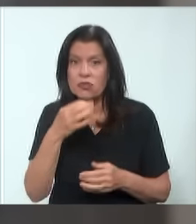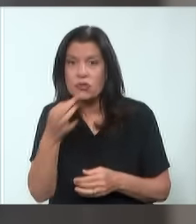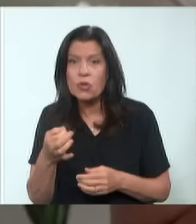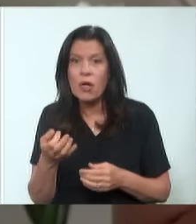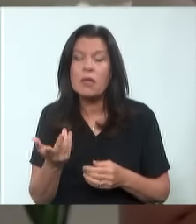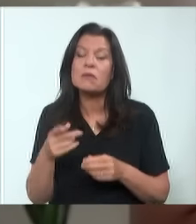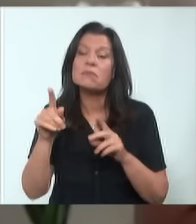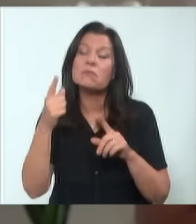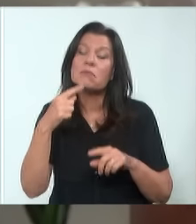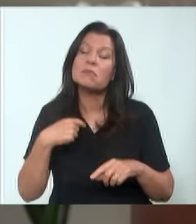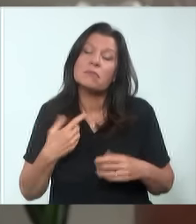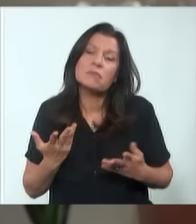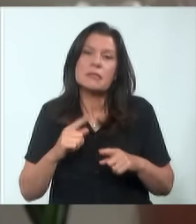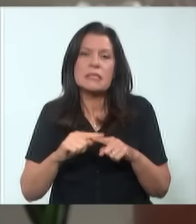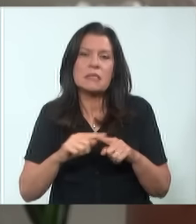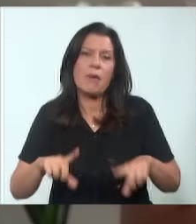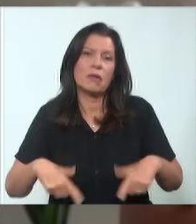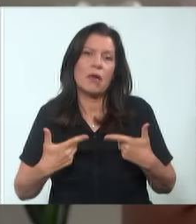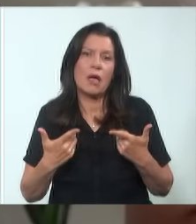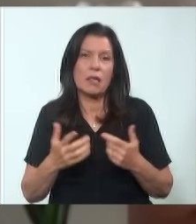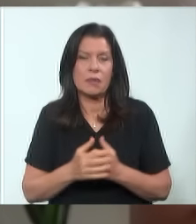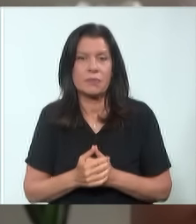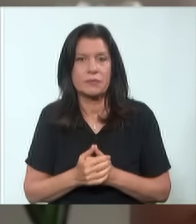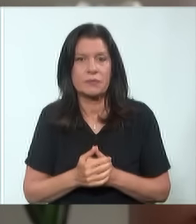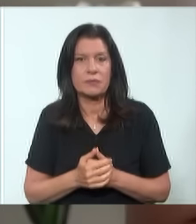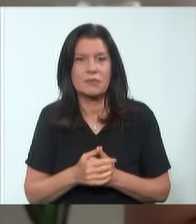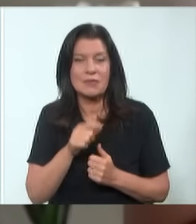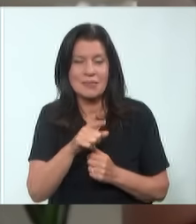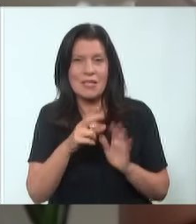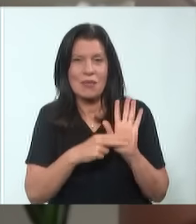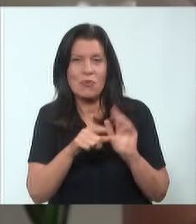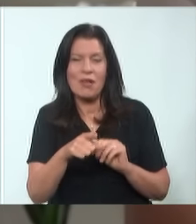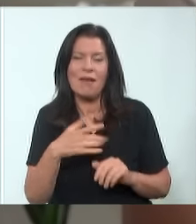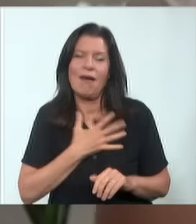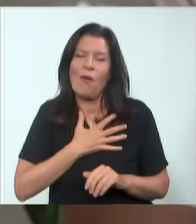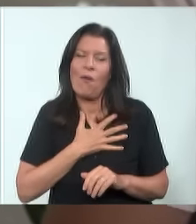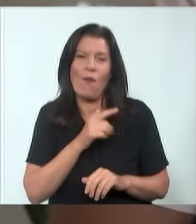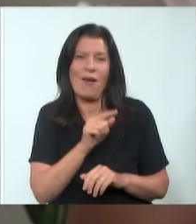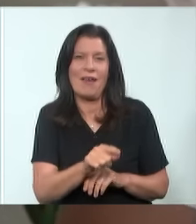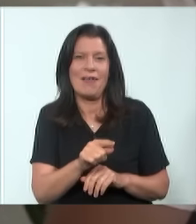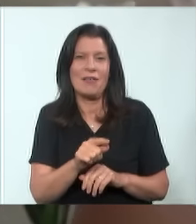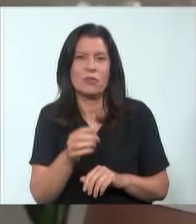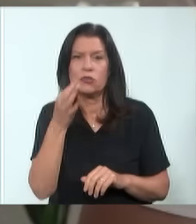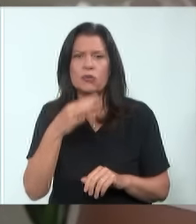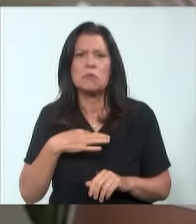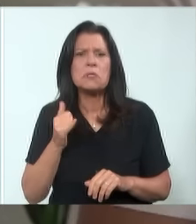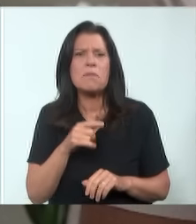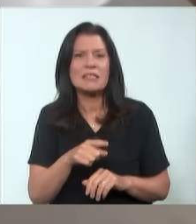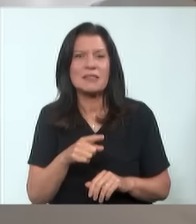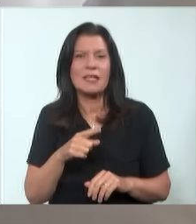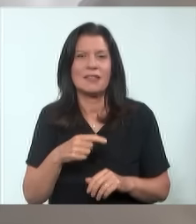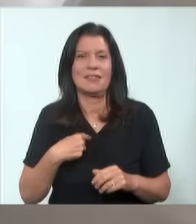חיים. אבל זה, אני מת על התמונה הזאת, כאילו, אני הולך איתה בגאווה, מה, כאילו, אנשים שואלים אותי מה זה וזה, ואז אני הופך את זה